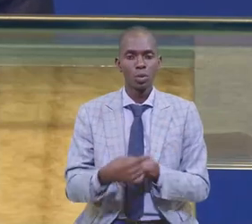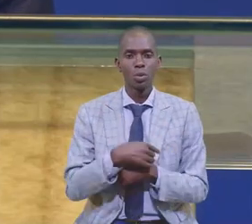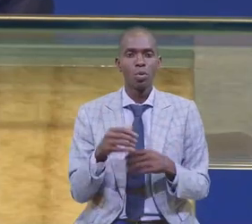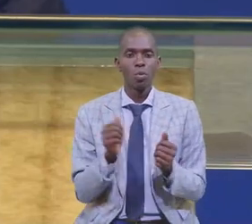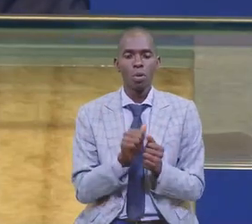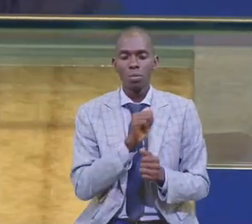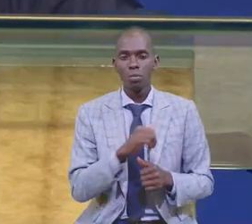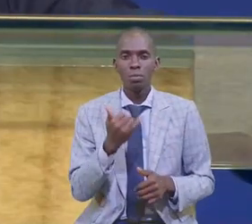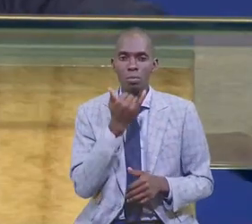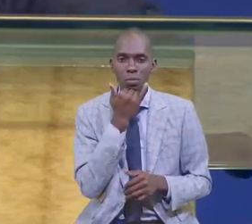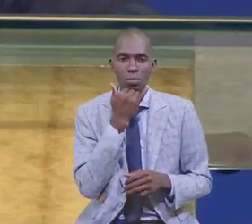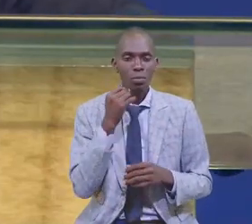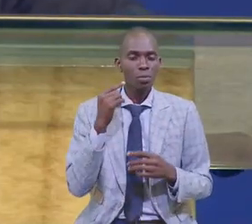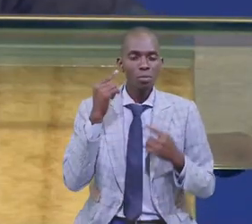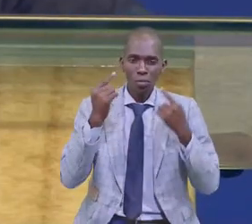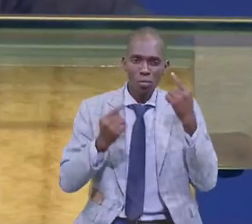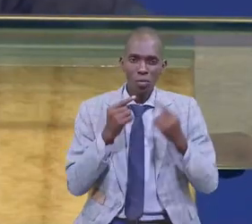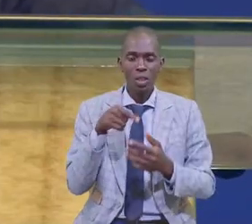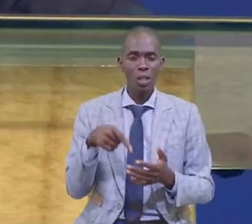avec cette femme.